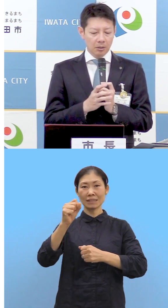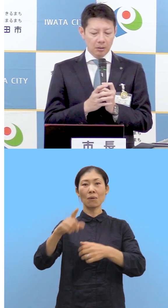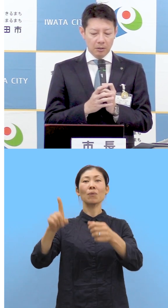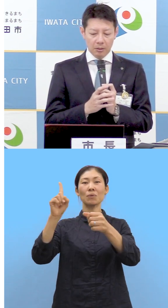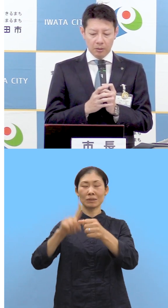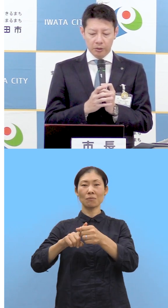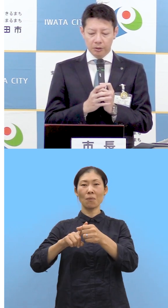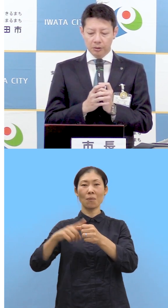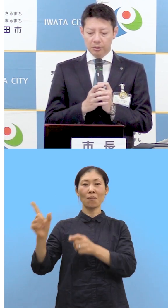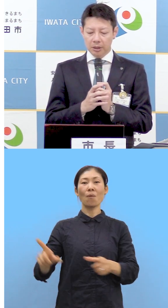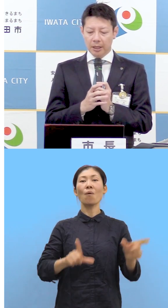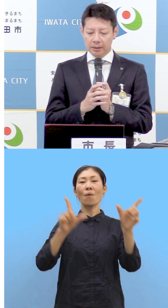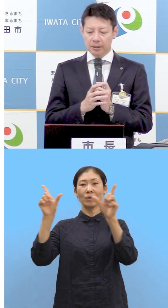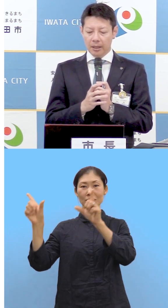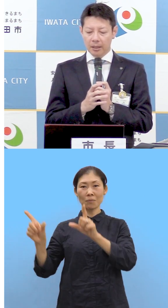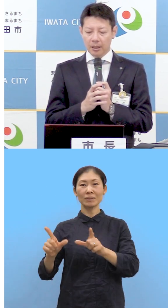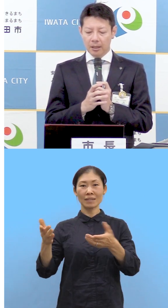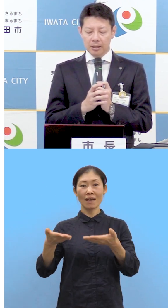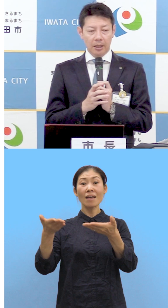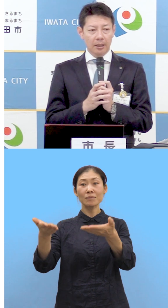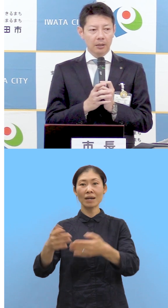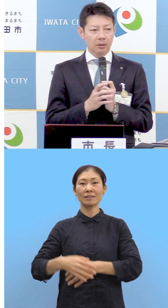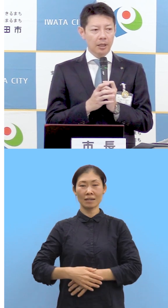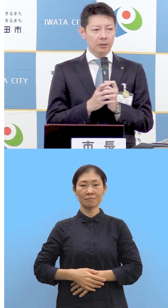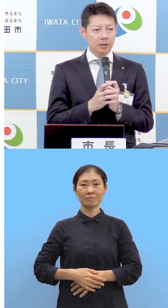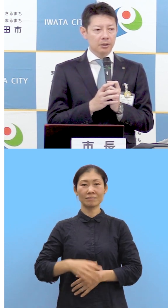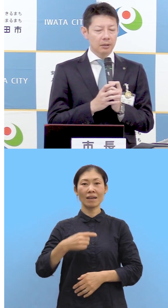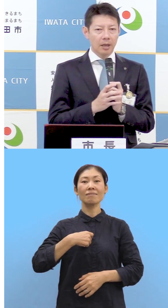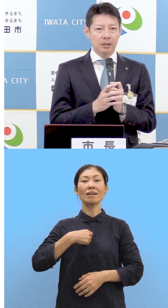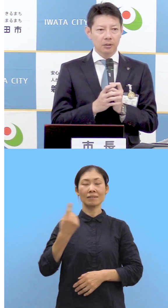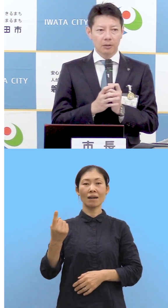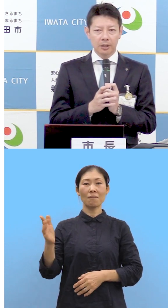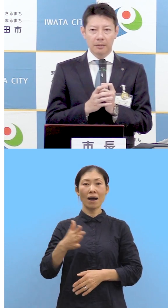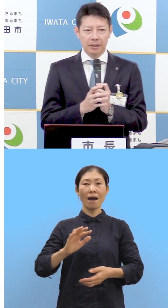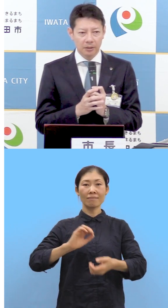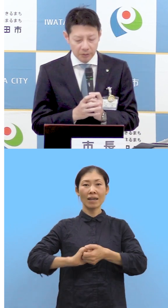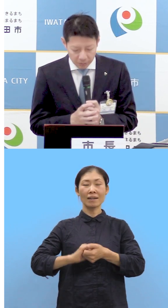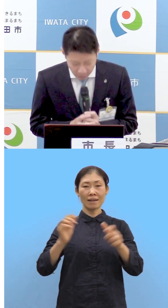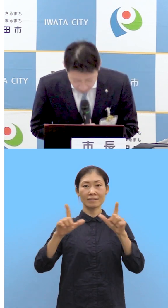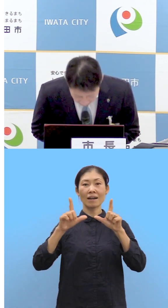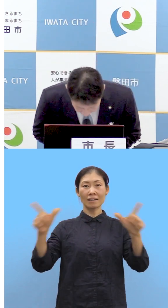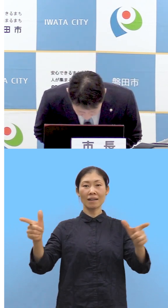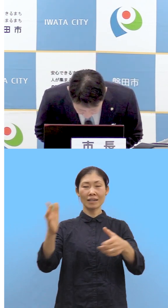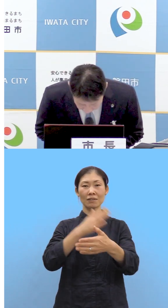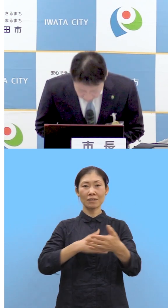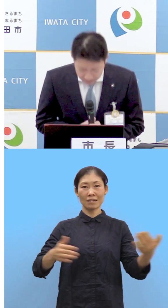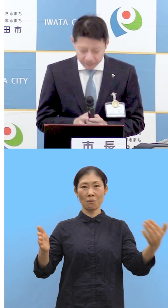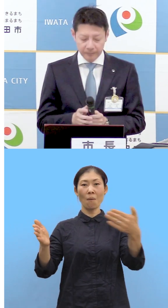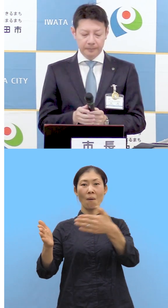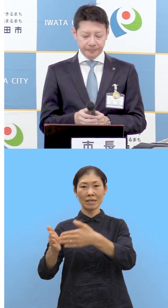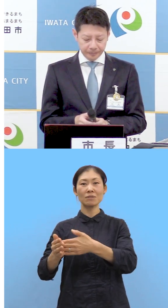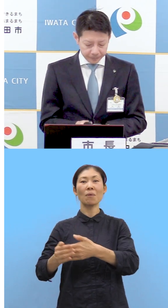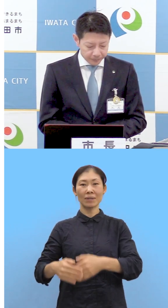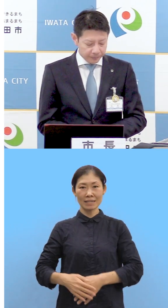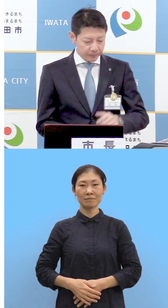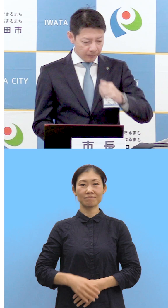のこの12月定例記者会見の内容については以上でございます。よろしくお願いいたします。